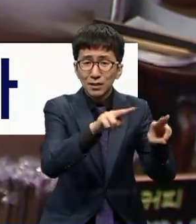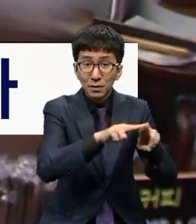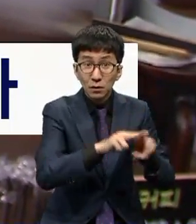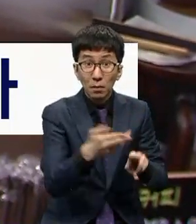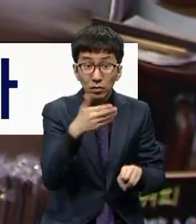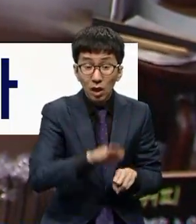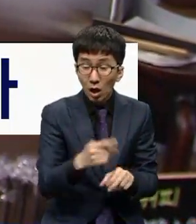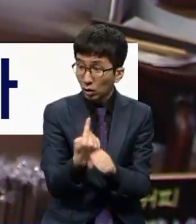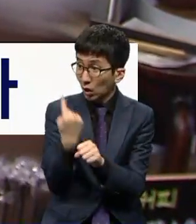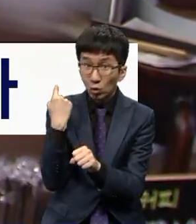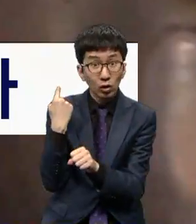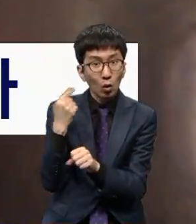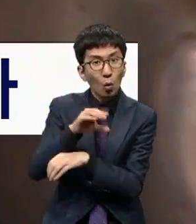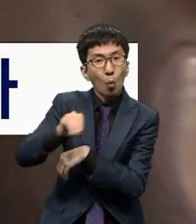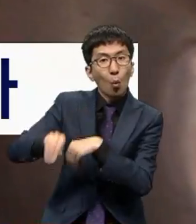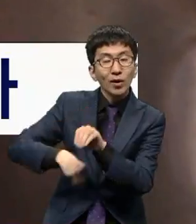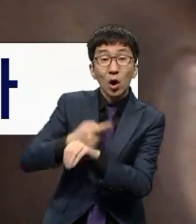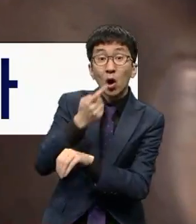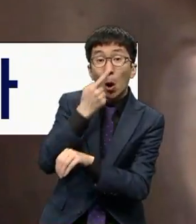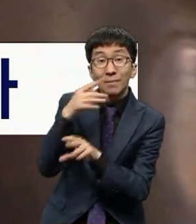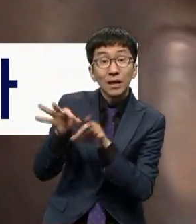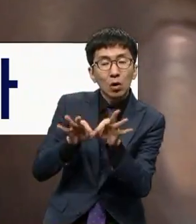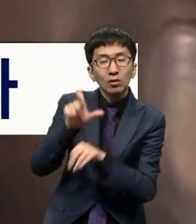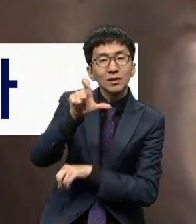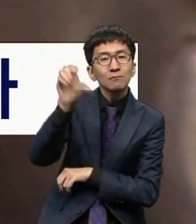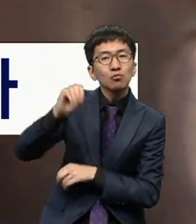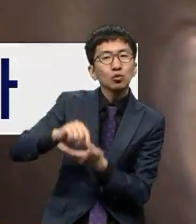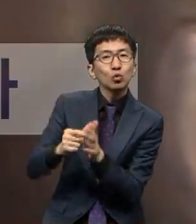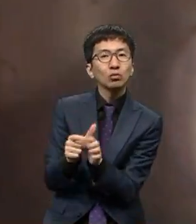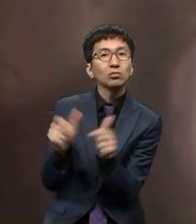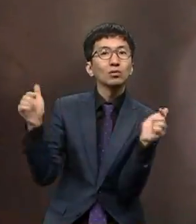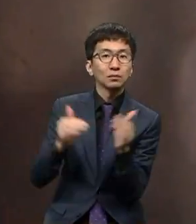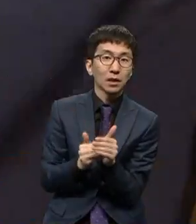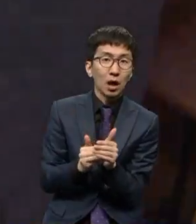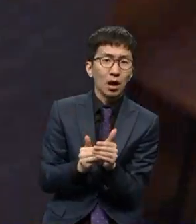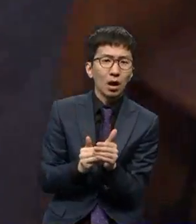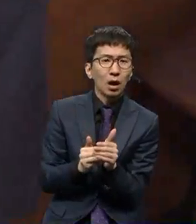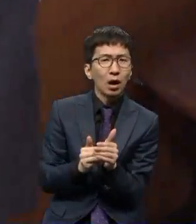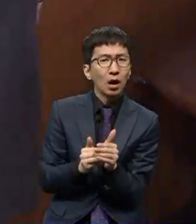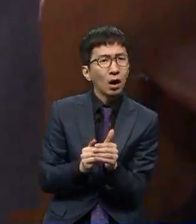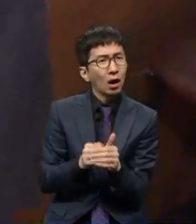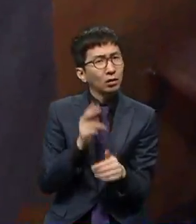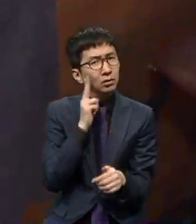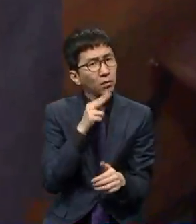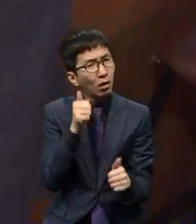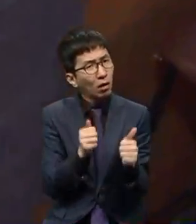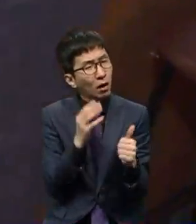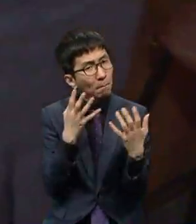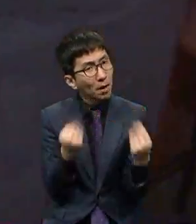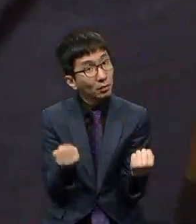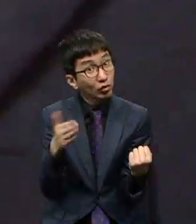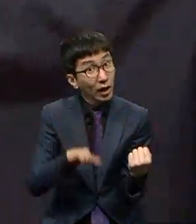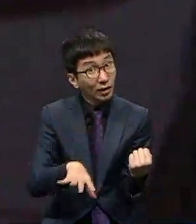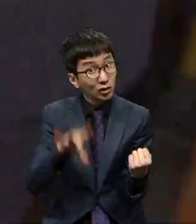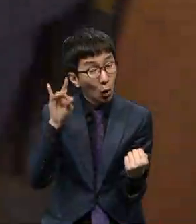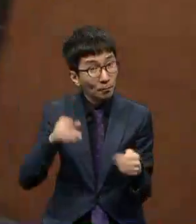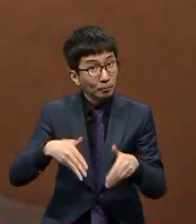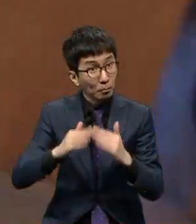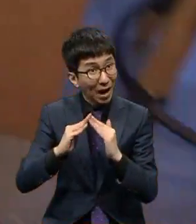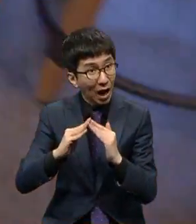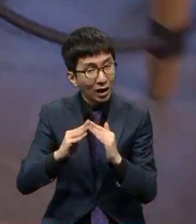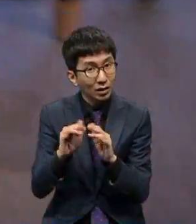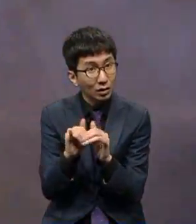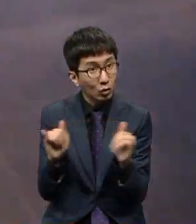창업은 15% 넘게 증가했습니다. 포화 상태라지만 초기 창업에 나선 사람들에겐 선택지가